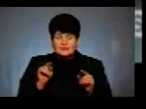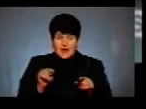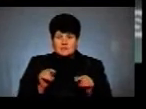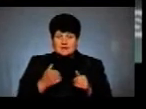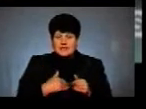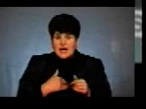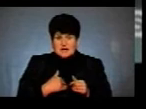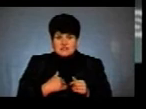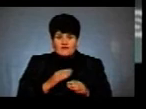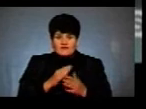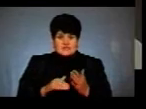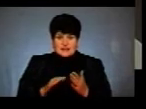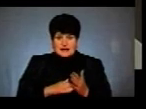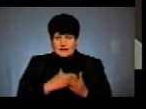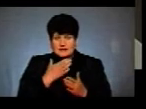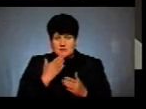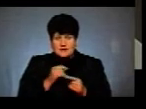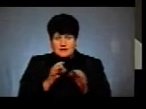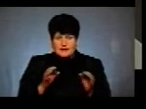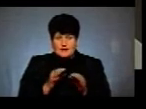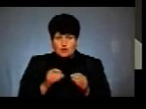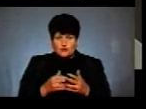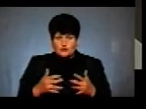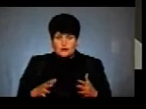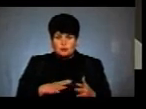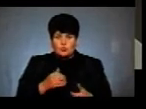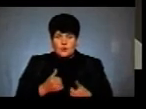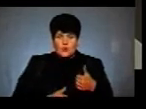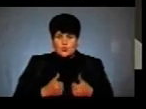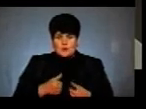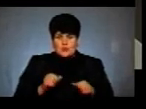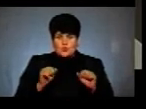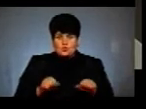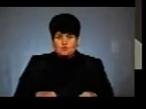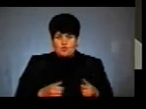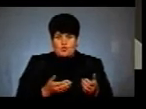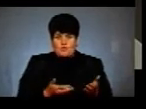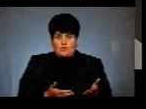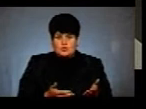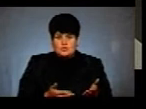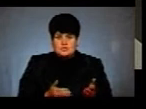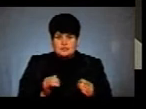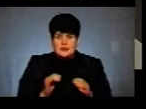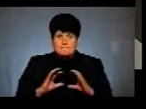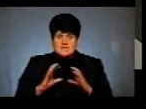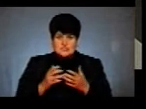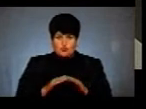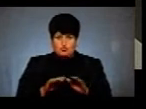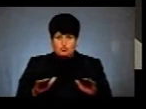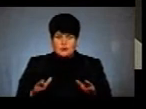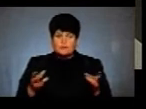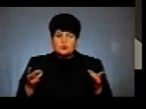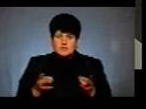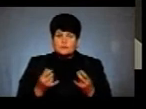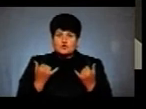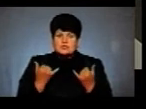немає ніякого продукту, який би був конкурентно спроможний саме на міжнародному рівні. Потрібно